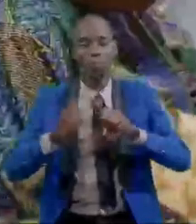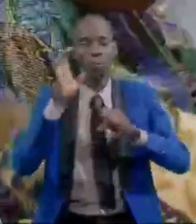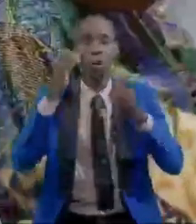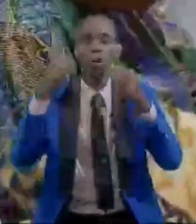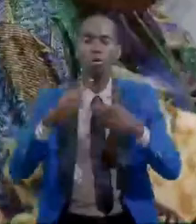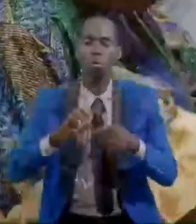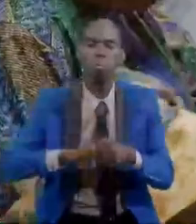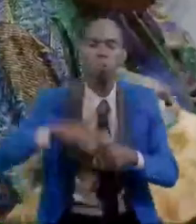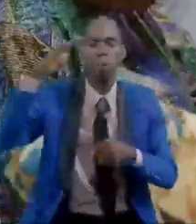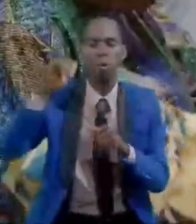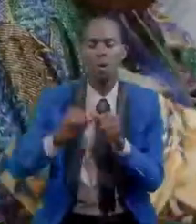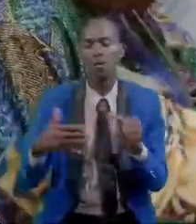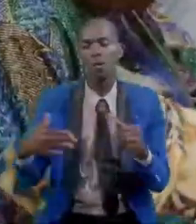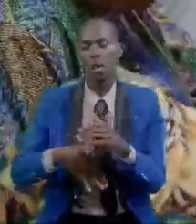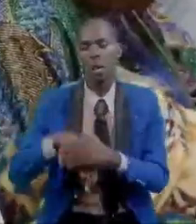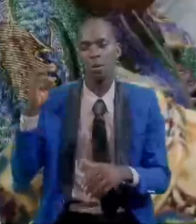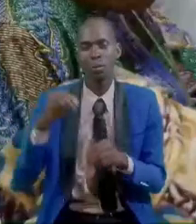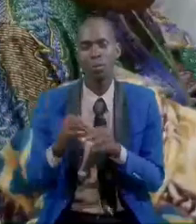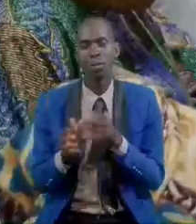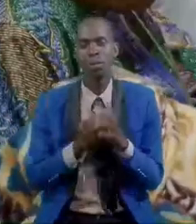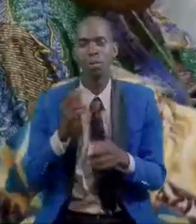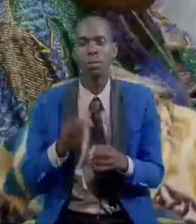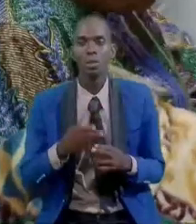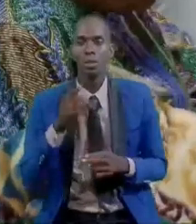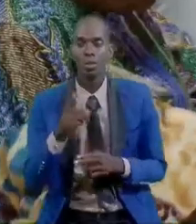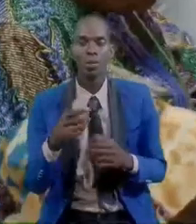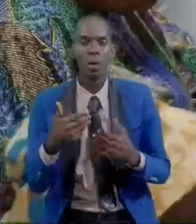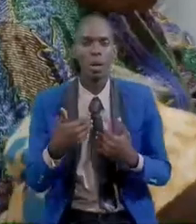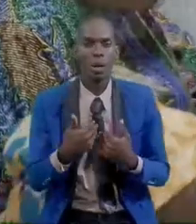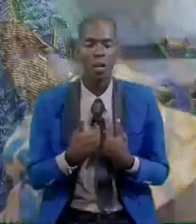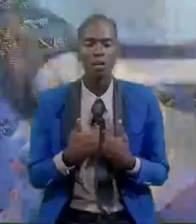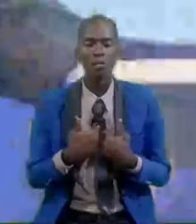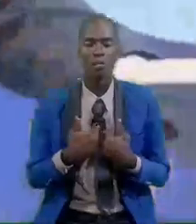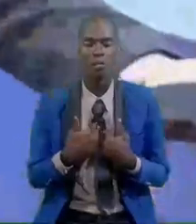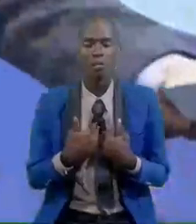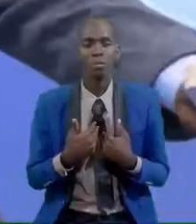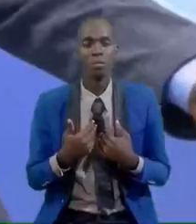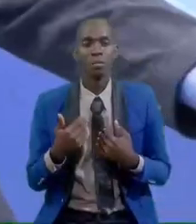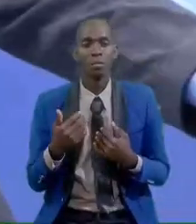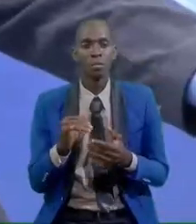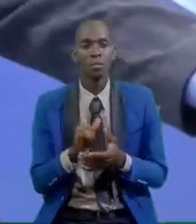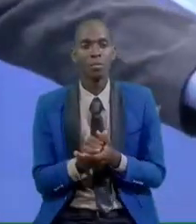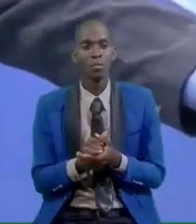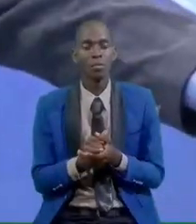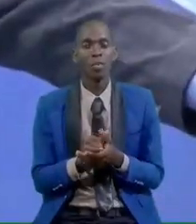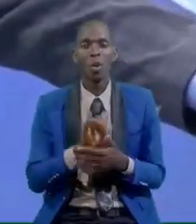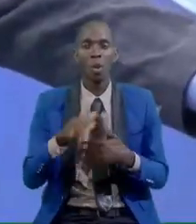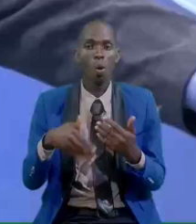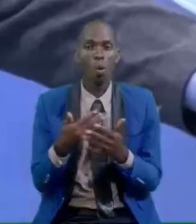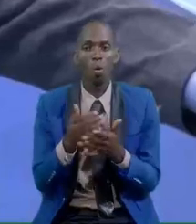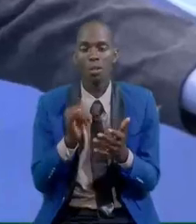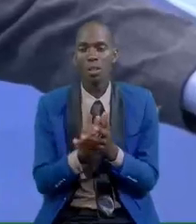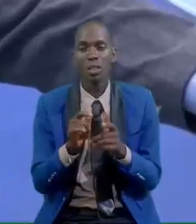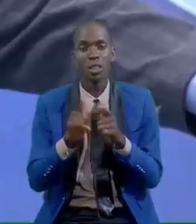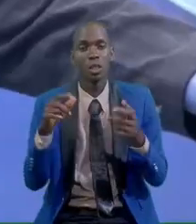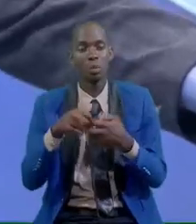nom de Jésus. Tu as un grand problème. Un grand tremblement de terre viendra. Et ces grands